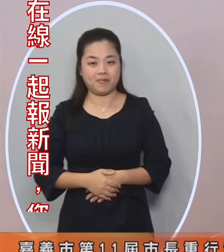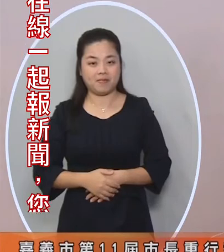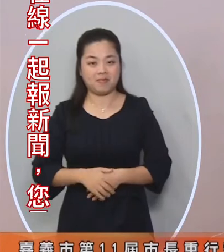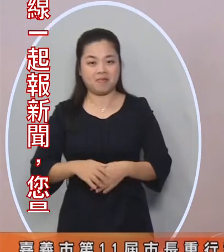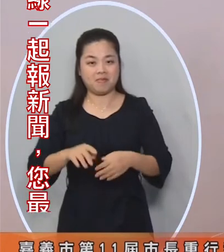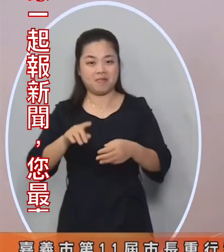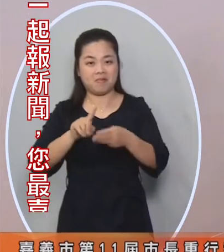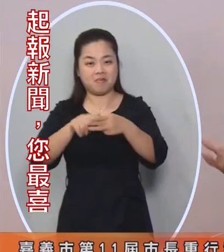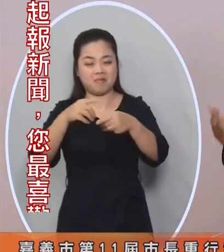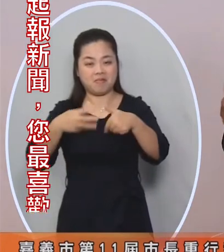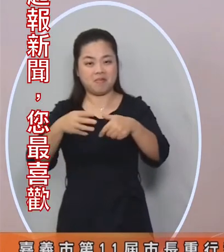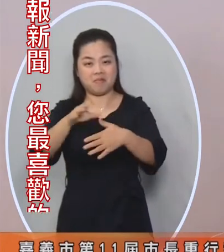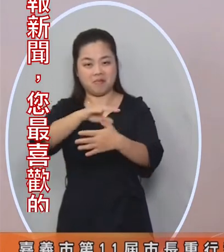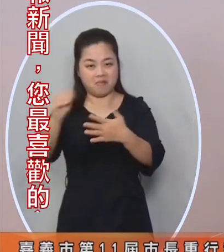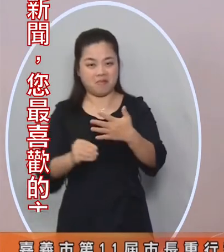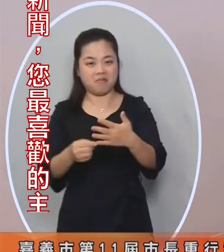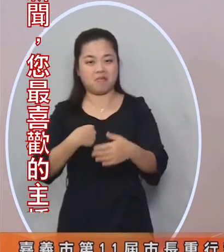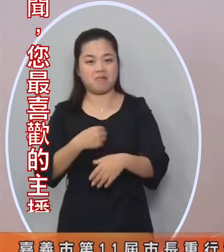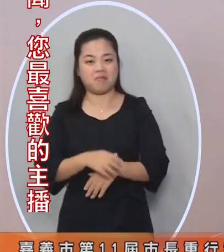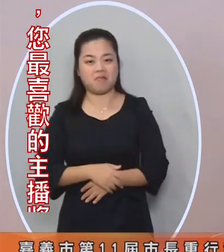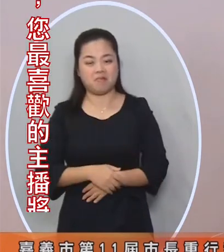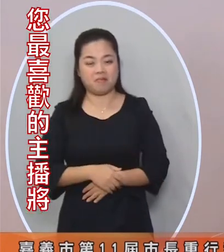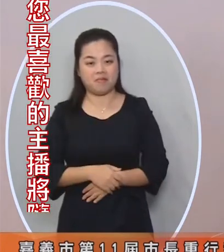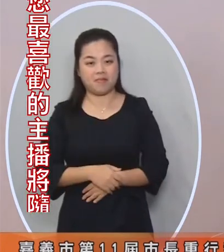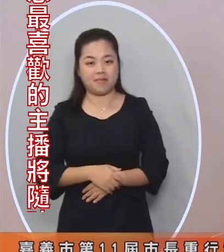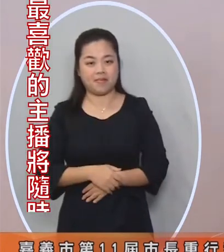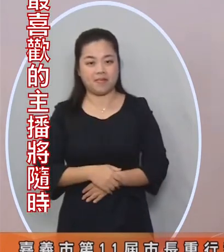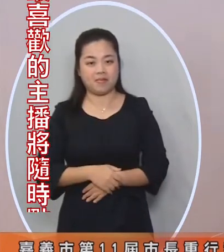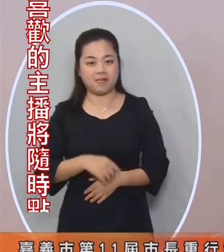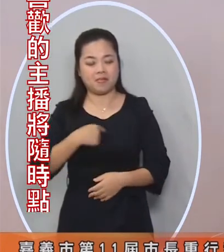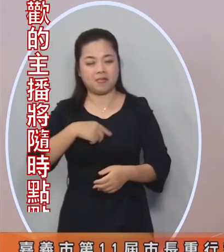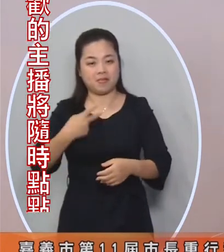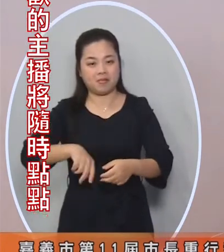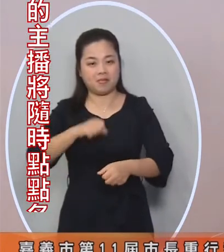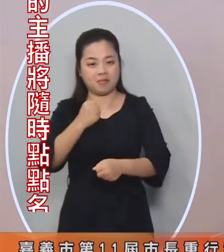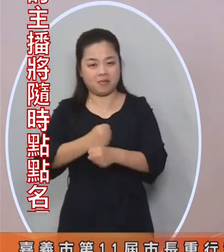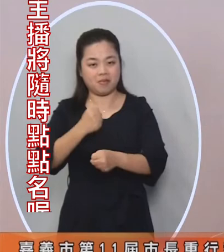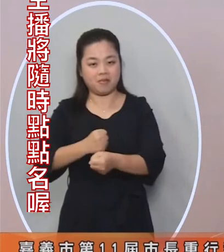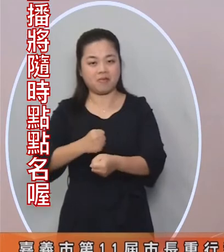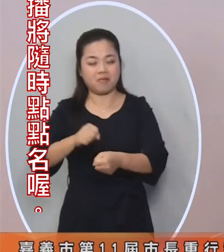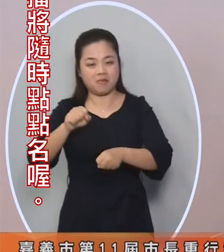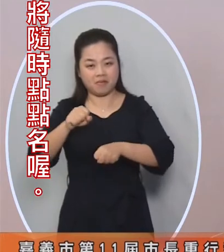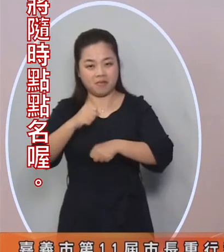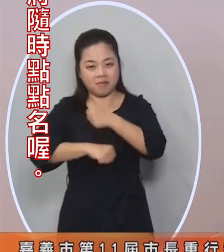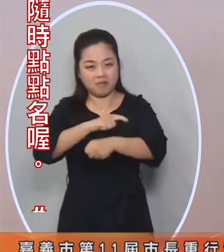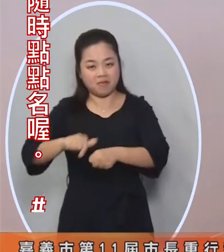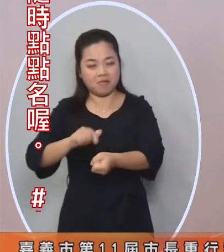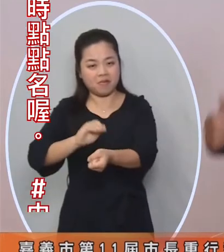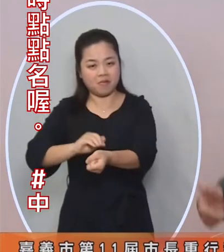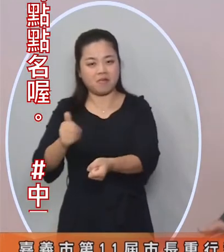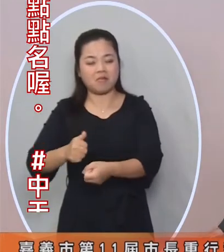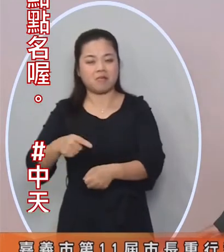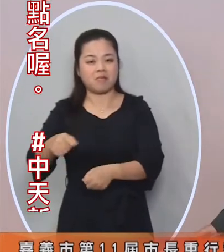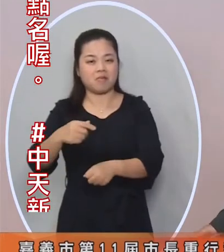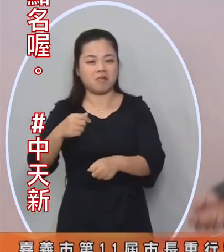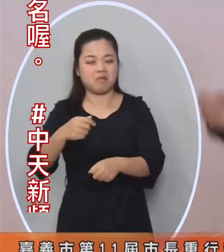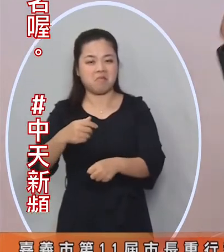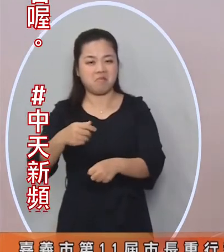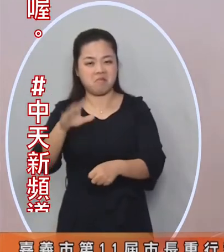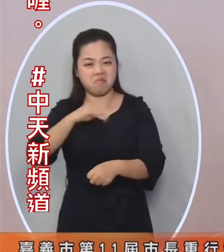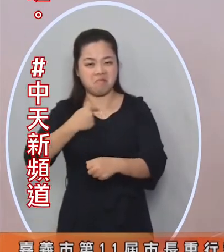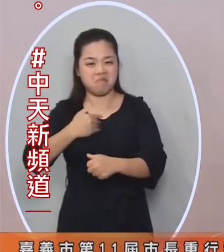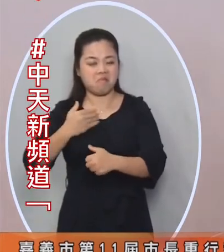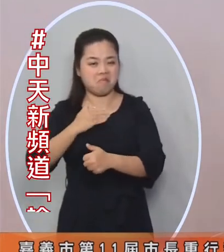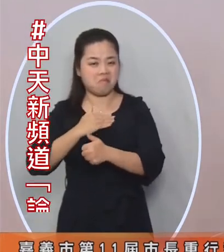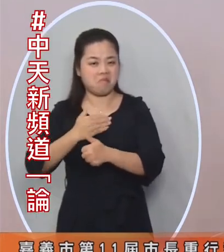主任甲我降落来，啊，我都爱去做，搁做兽医。 反正机会就是搞石头路啦，讲